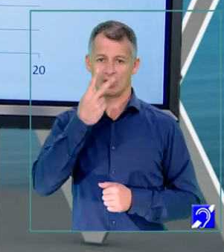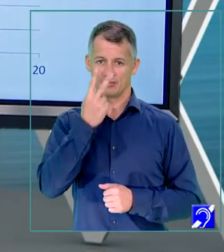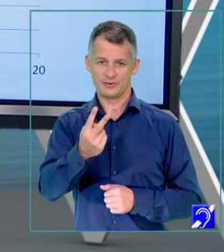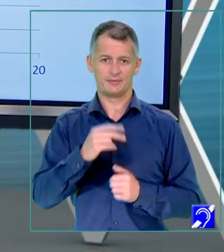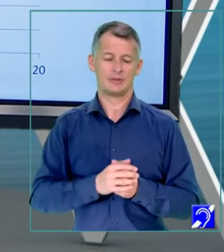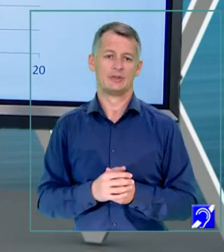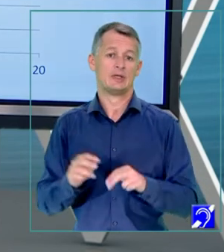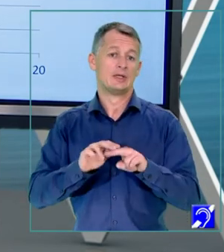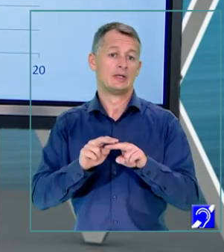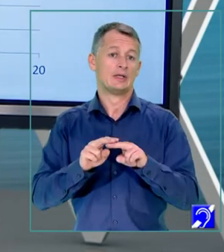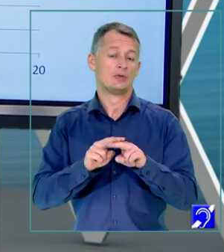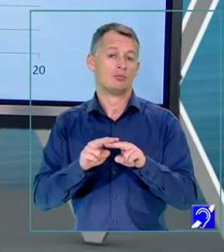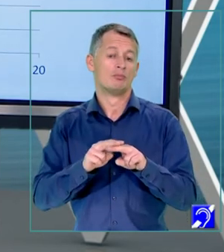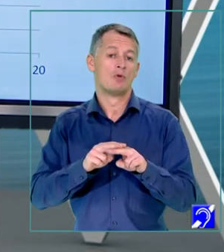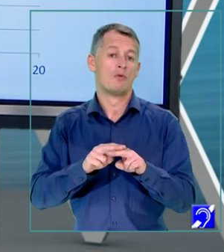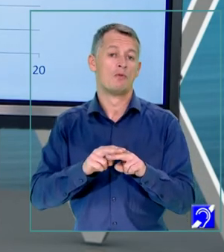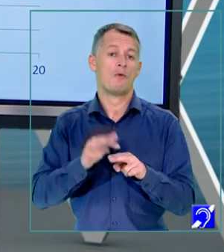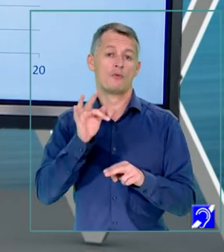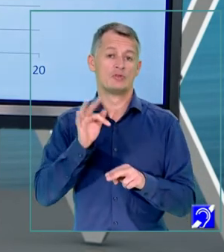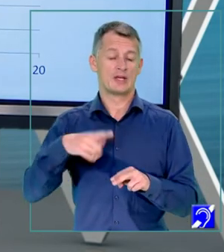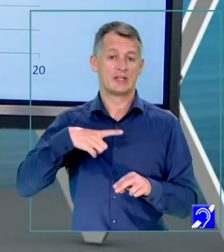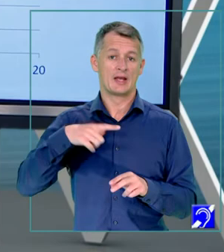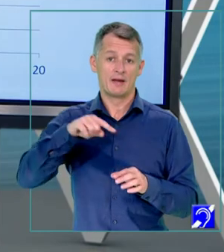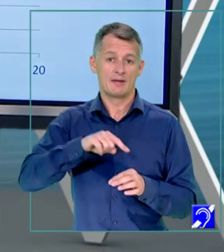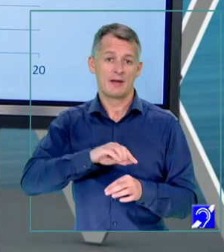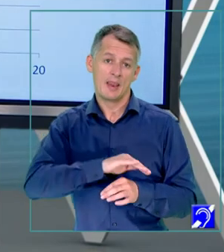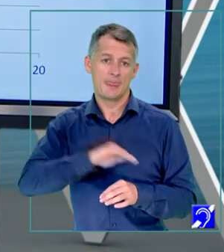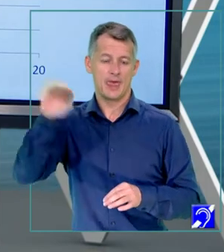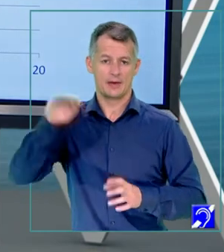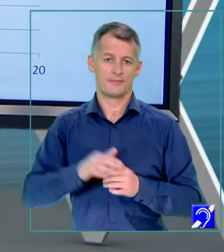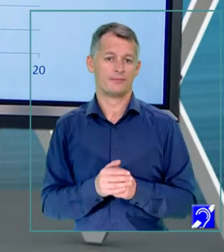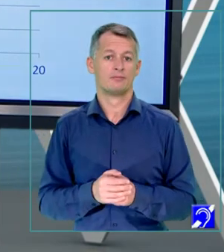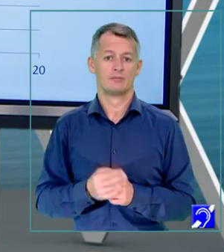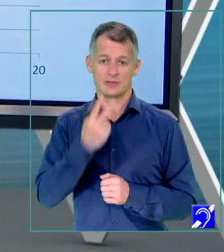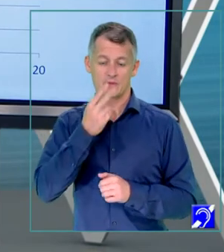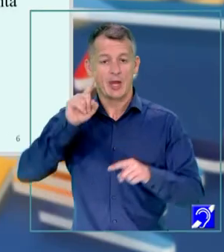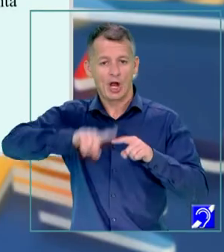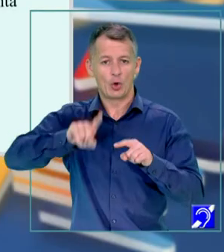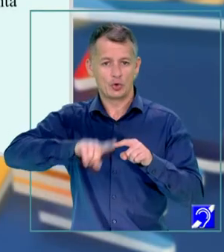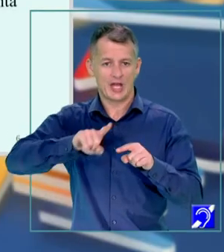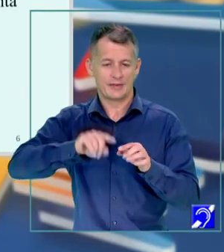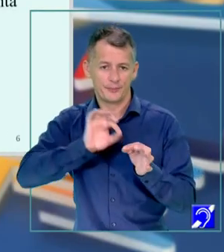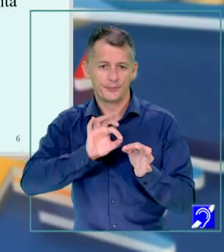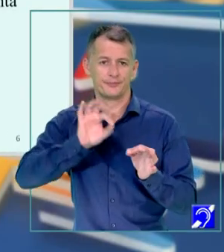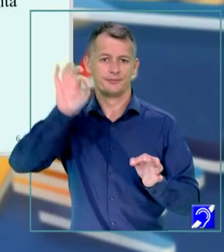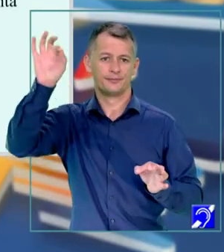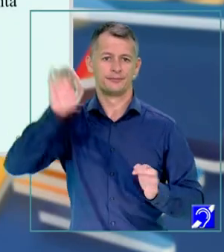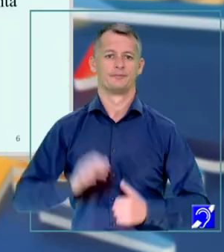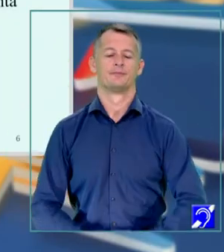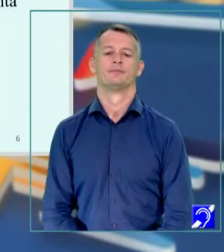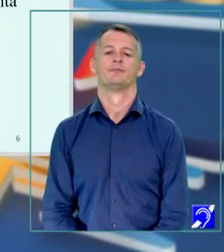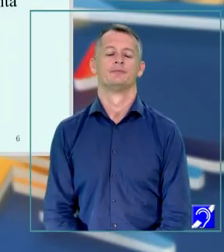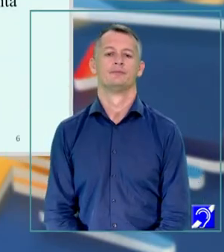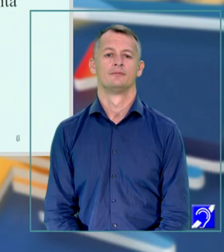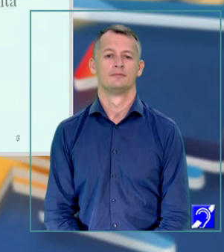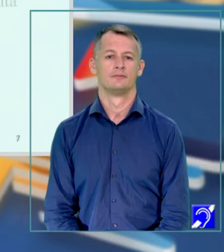când funcția este liniară și evident că rata schimbării este constantă după cum